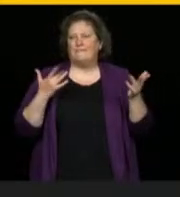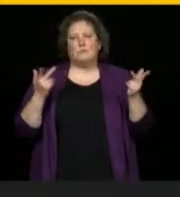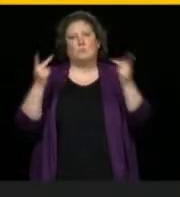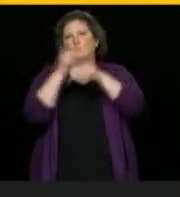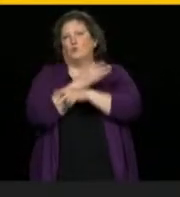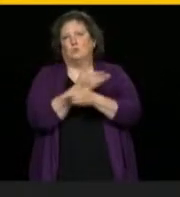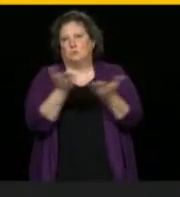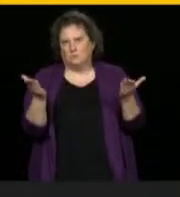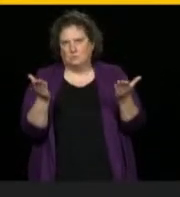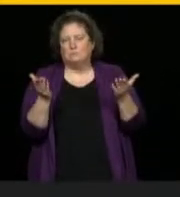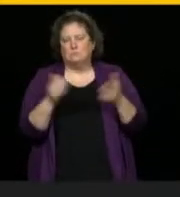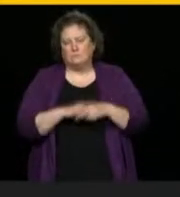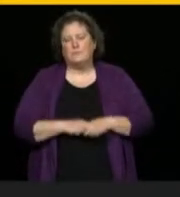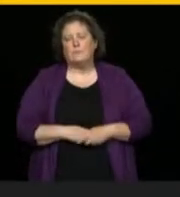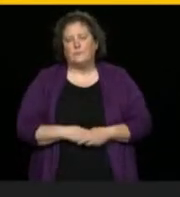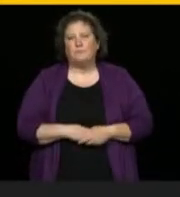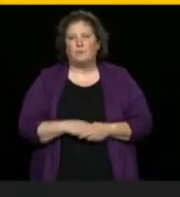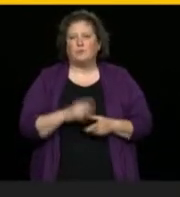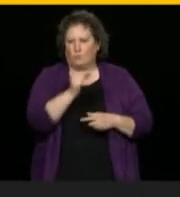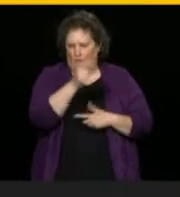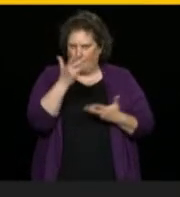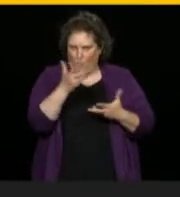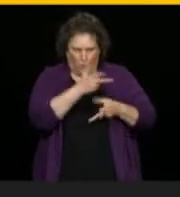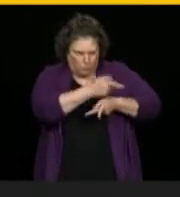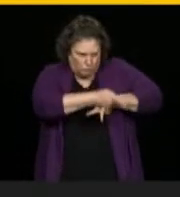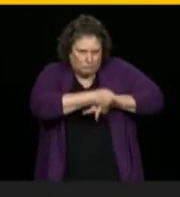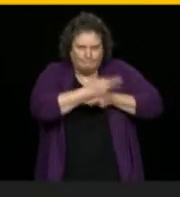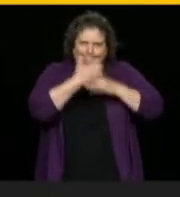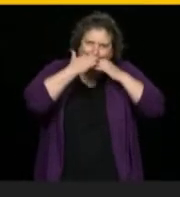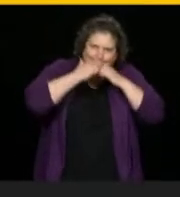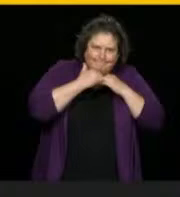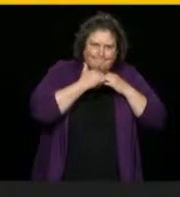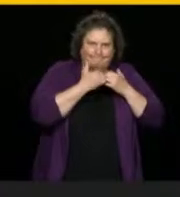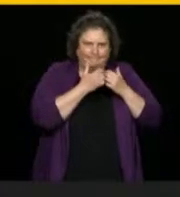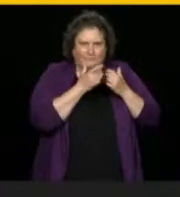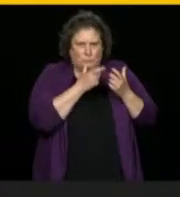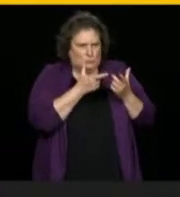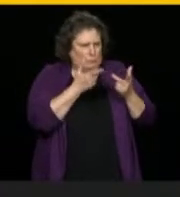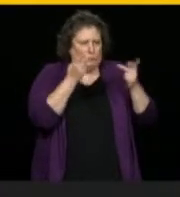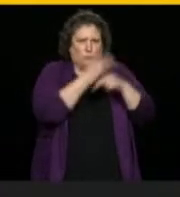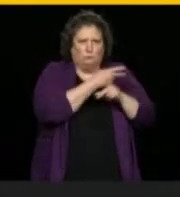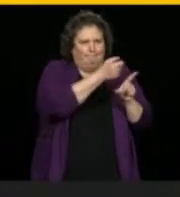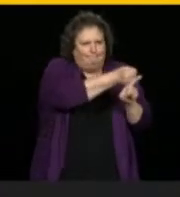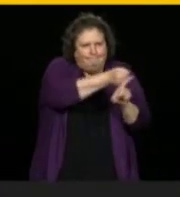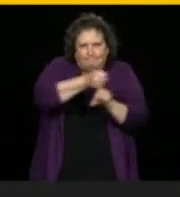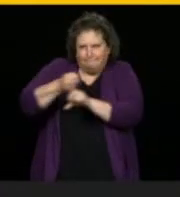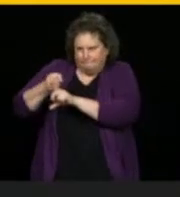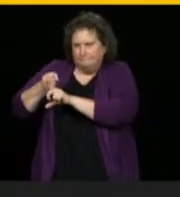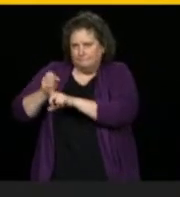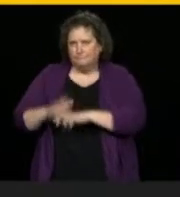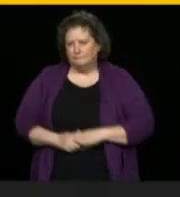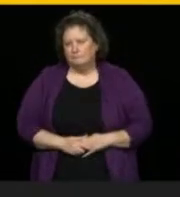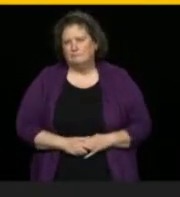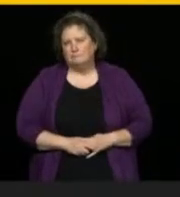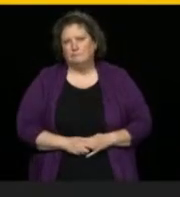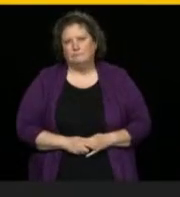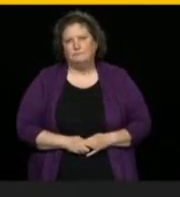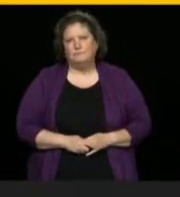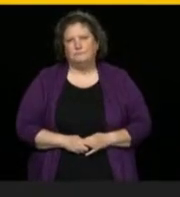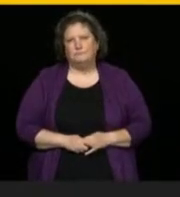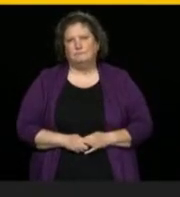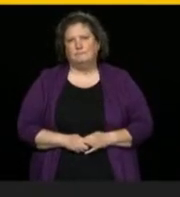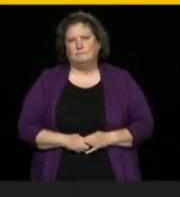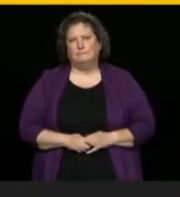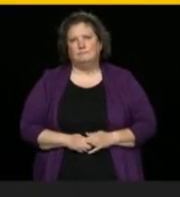to années à take venir, care sûrement of qu'il va y avoir these énormément de most discussions, de vulnerable. débats politiques There sur will be comment discussions, on relance et political comment on debates rebâtit une